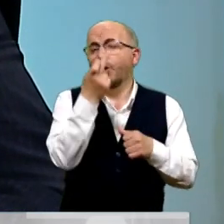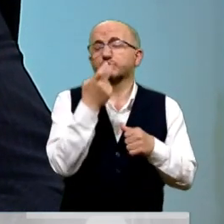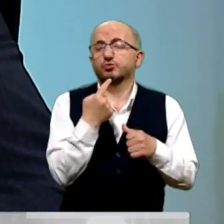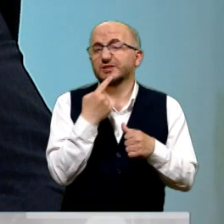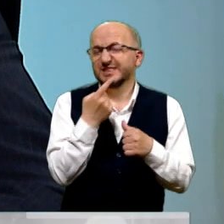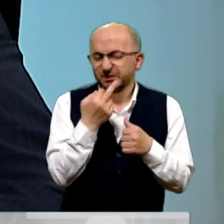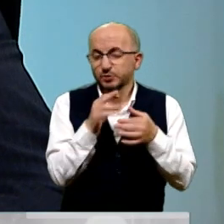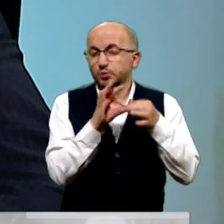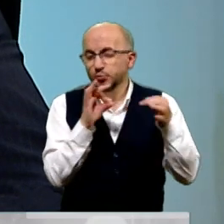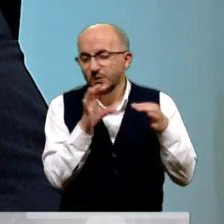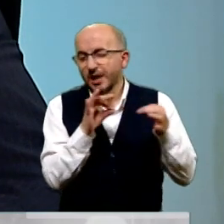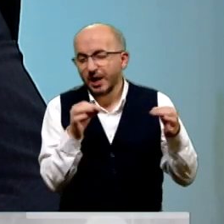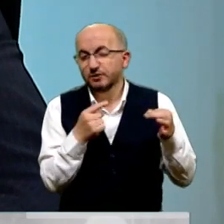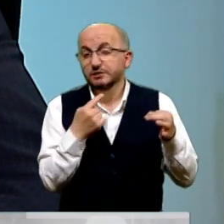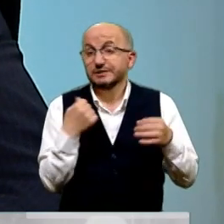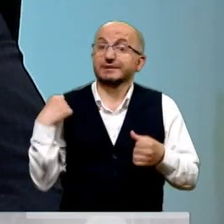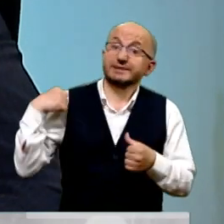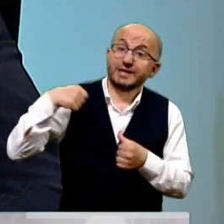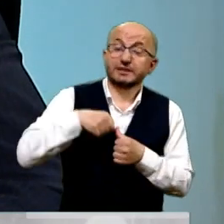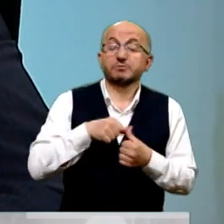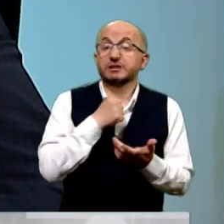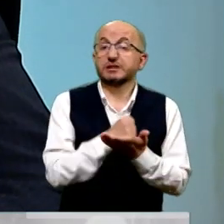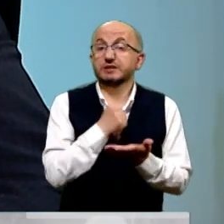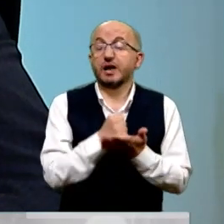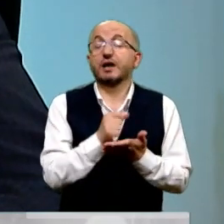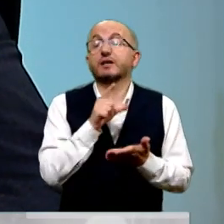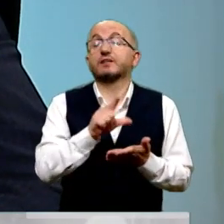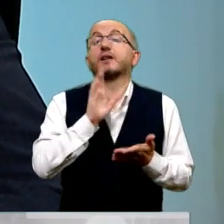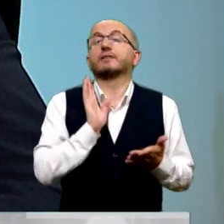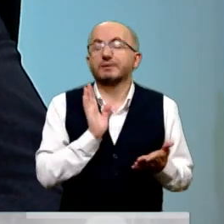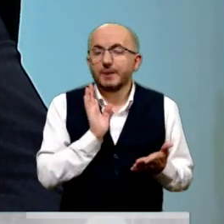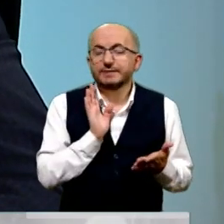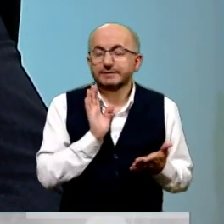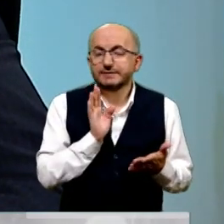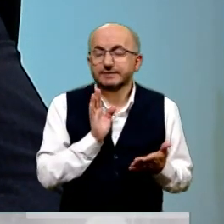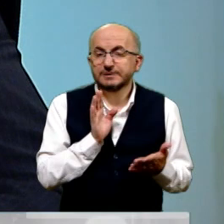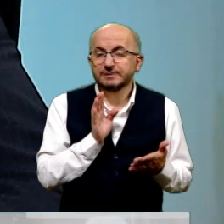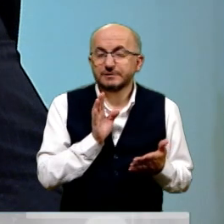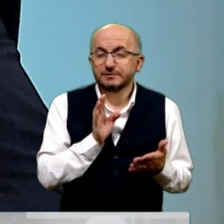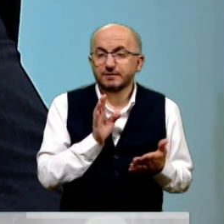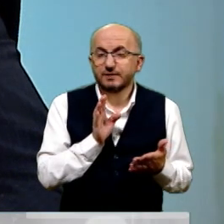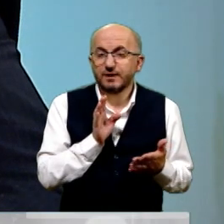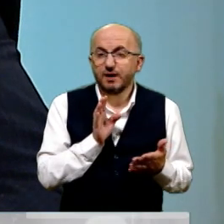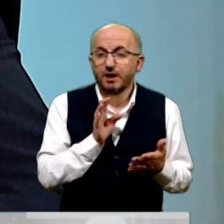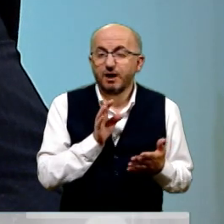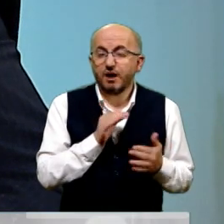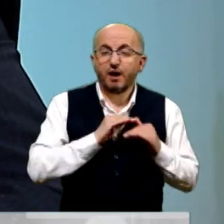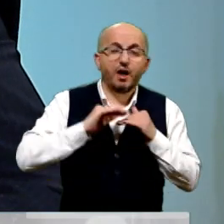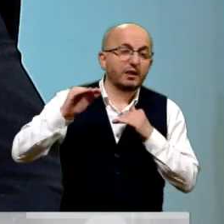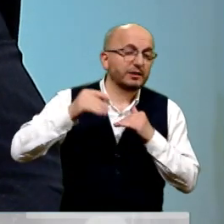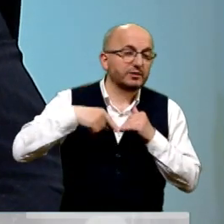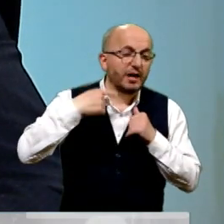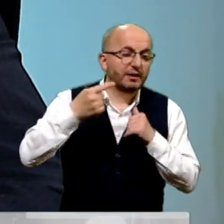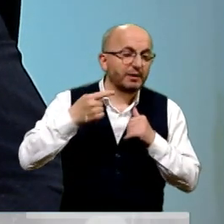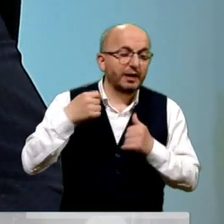boşamalarda yeni bir nikah akdini gerektirmez yani yeniden nikah yapmaları gerekmez ya da halk tabiriyle